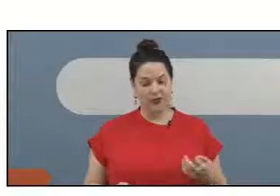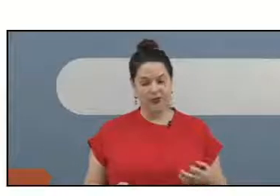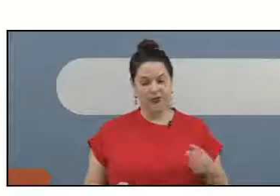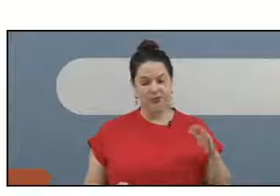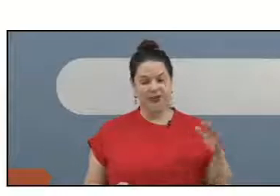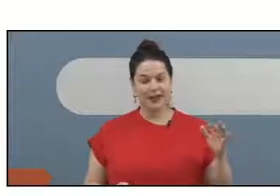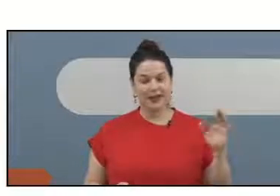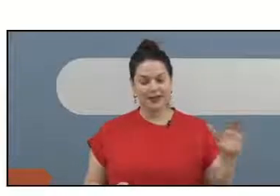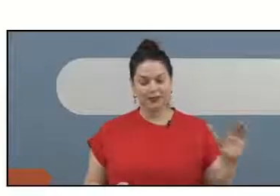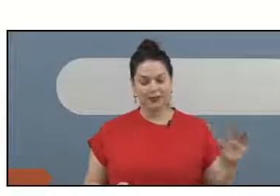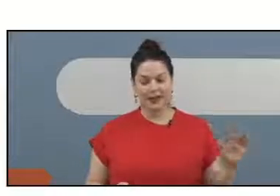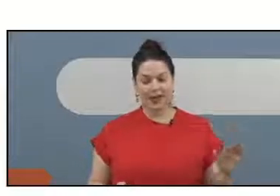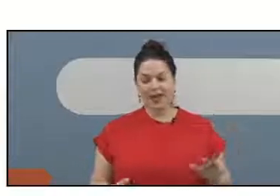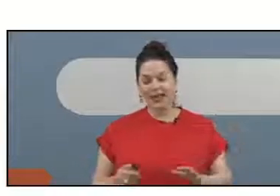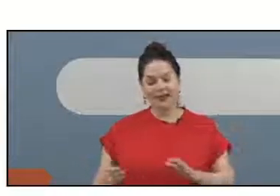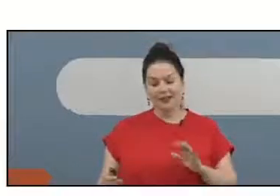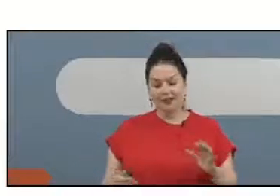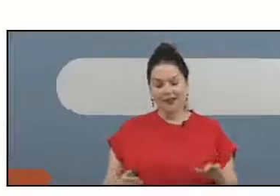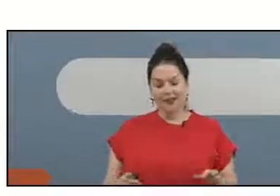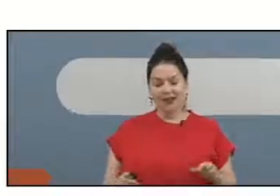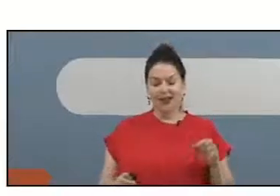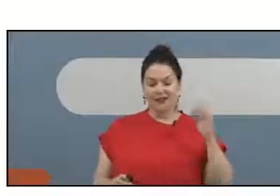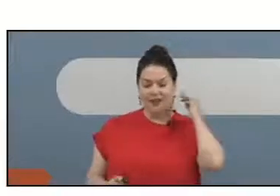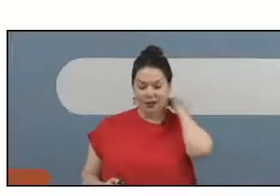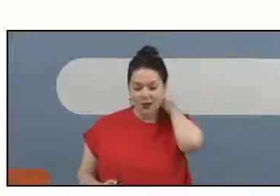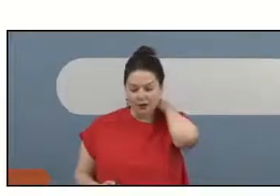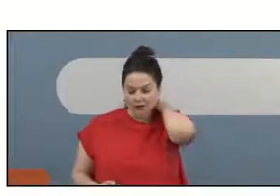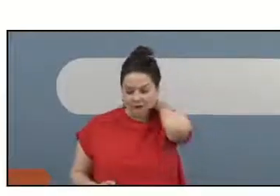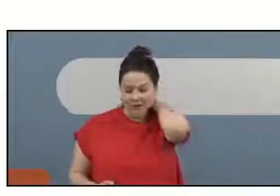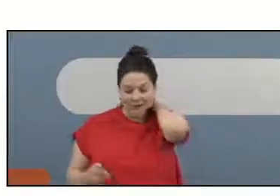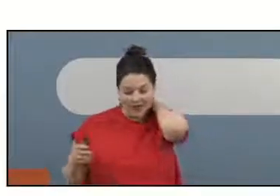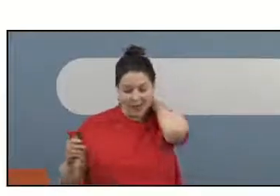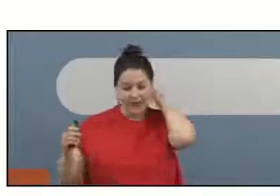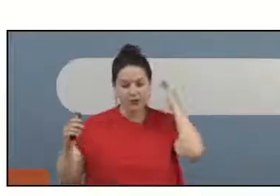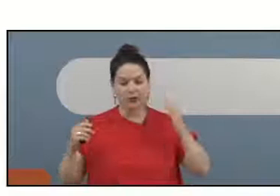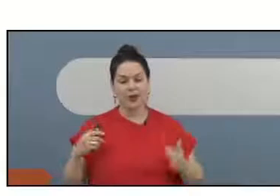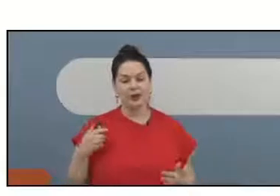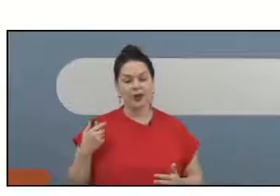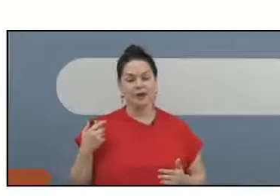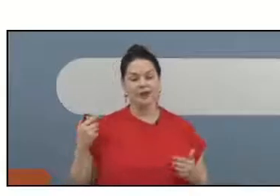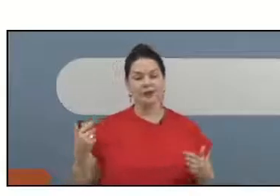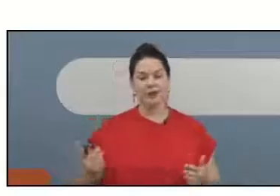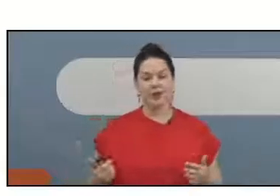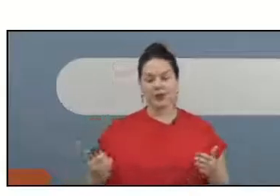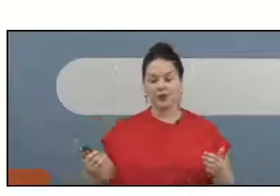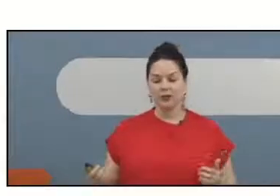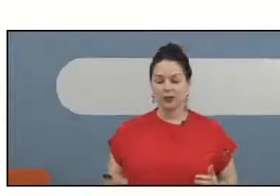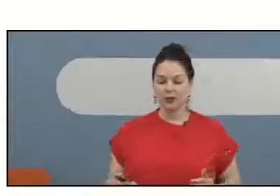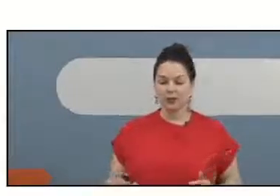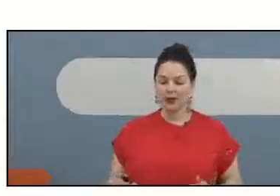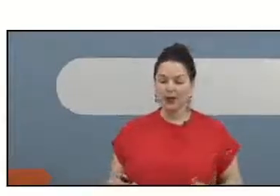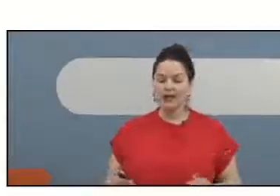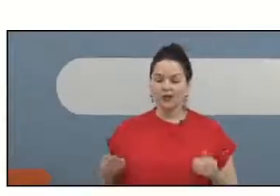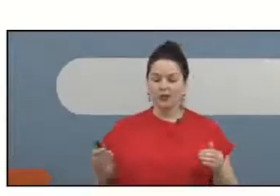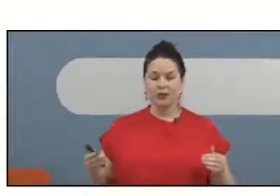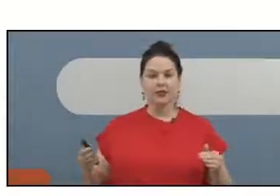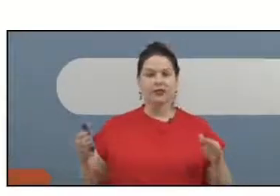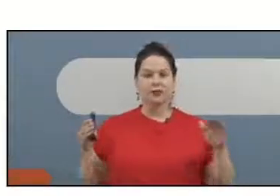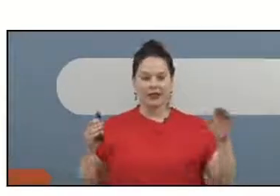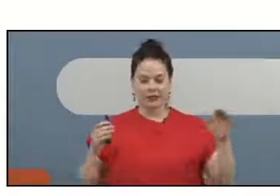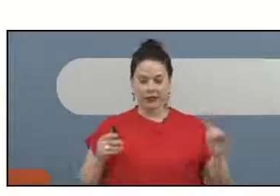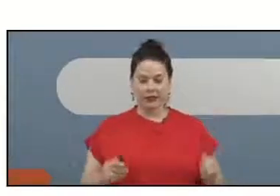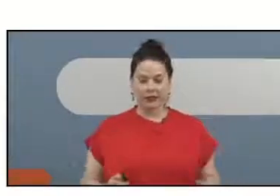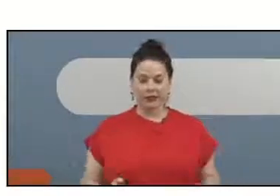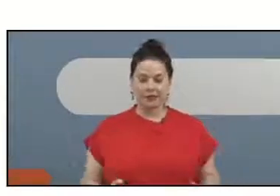אותן. עוף בין הקצוות, אל תנווט את דרכך לפי הכוכבים. כך בין הדובה הגדולה בצפון לאוריון בדרום,